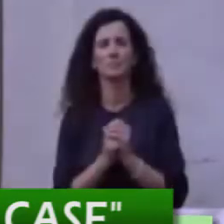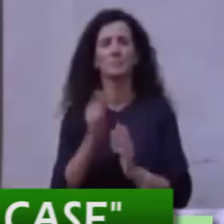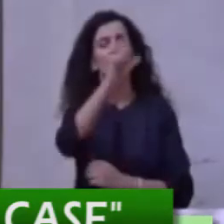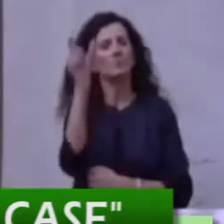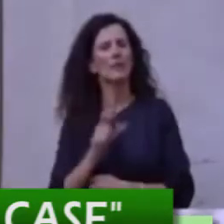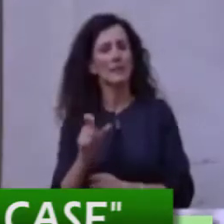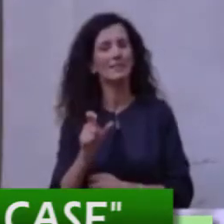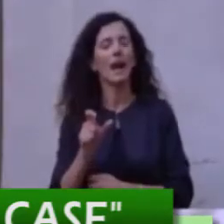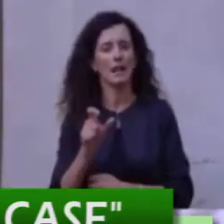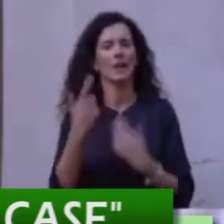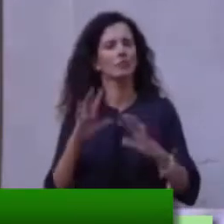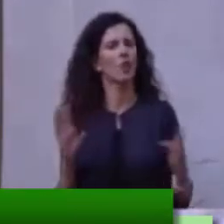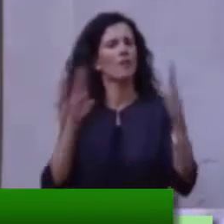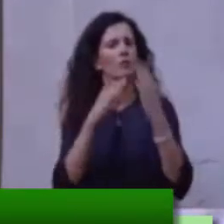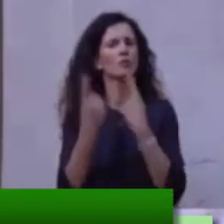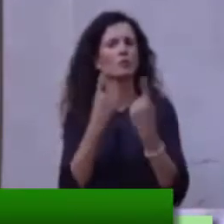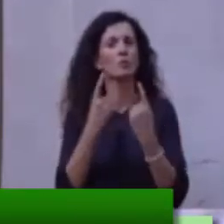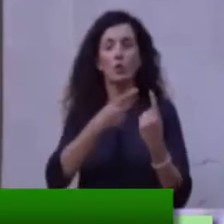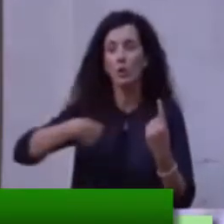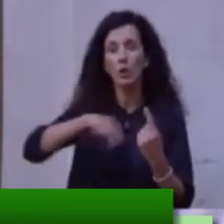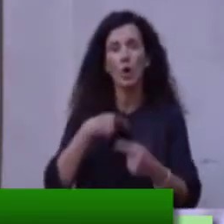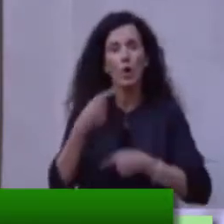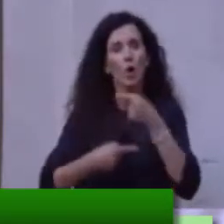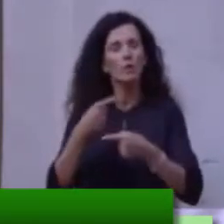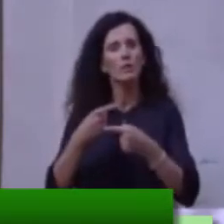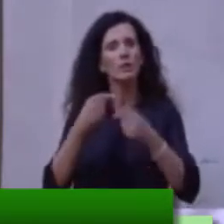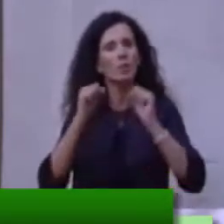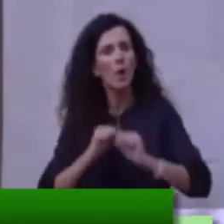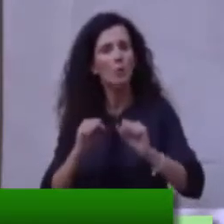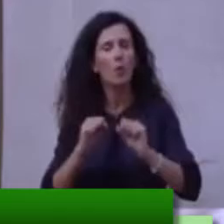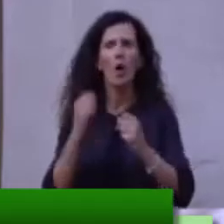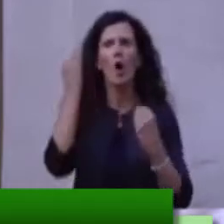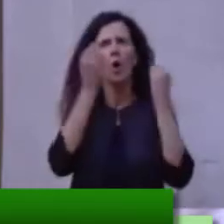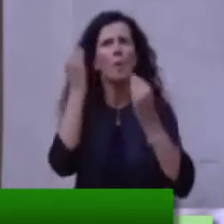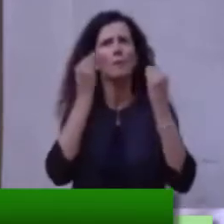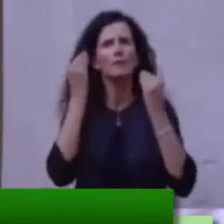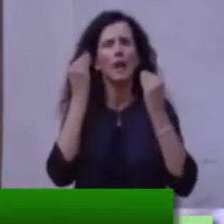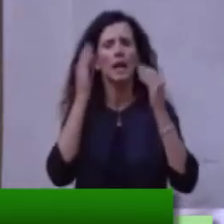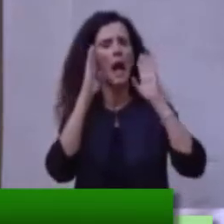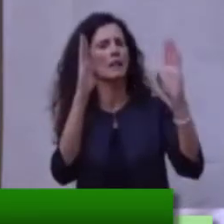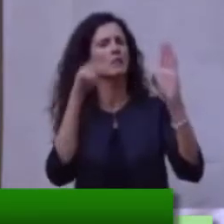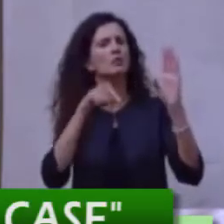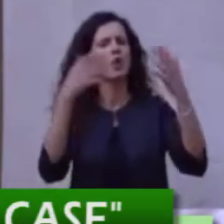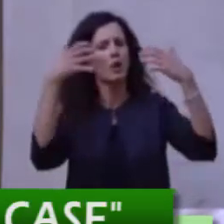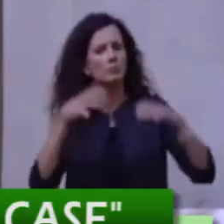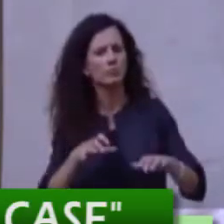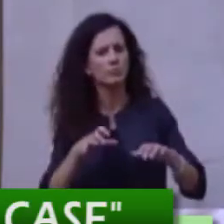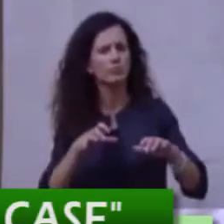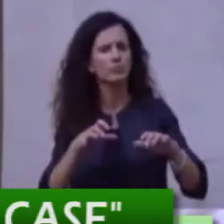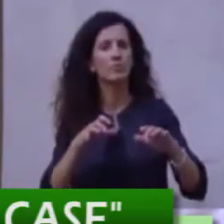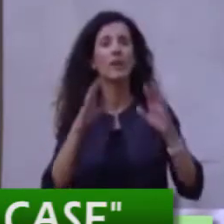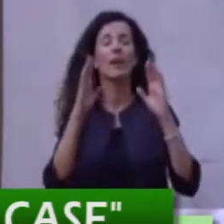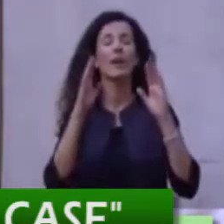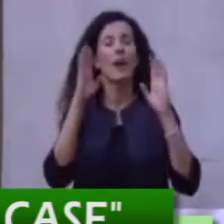sulla presenza di pubblico negli stadi e ancora divieto di feste private al chiuso o all'aperto e forte raccomandazione